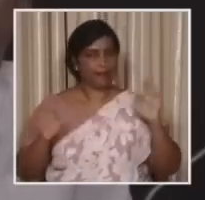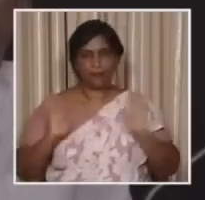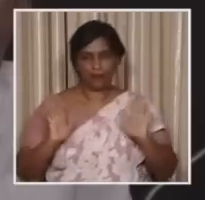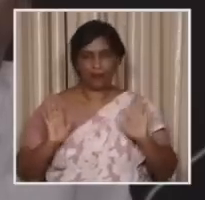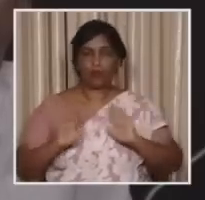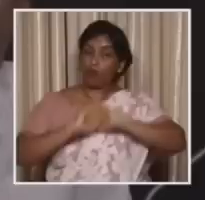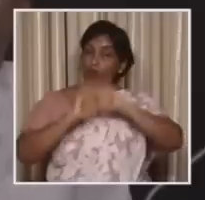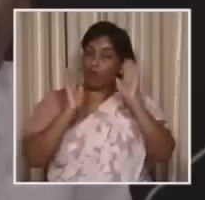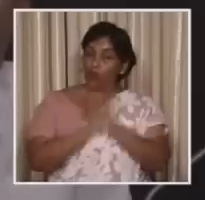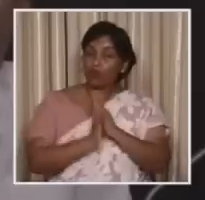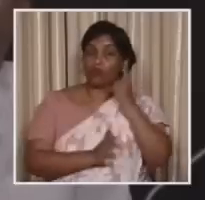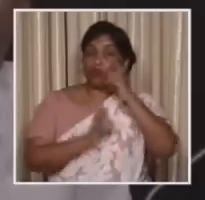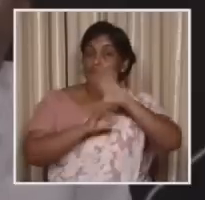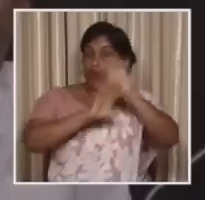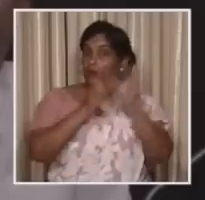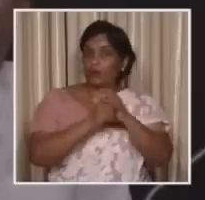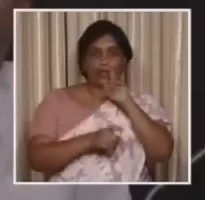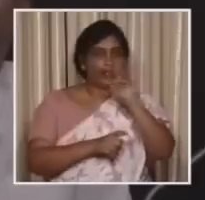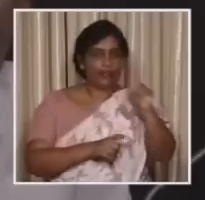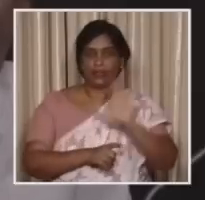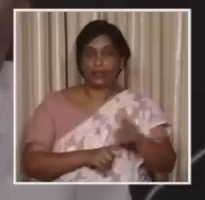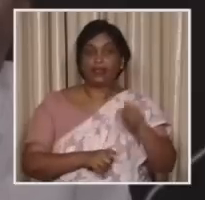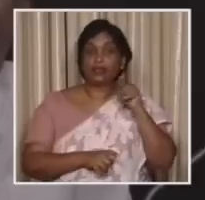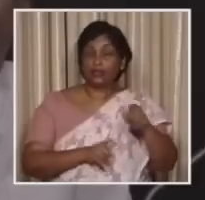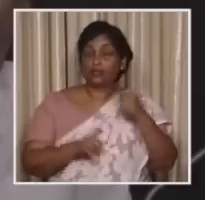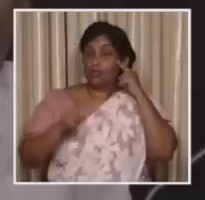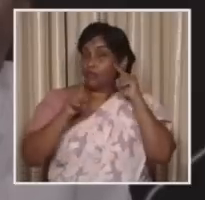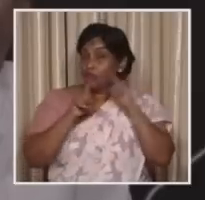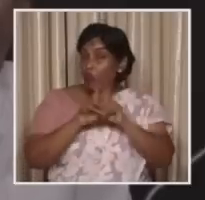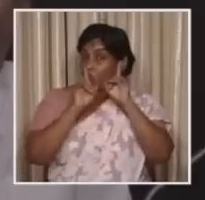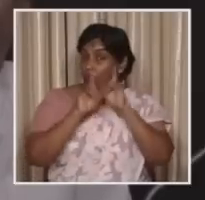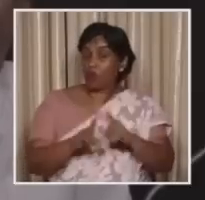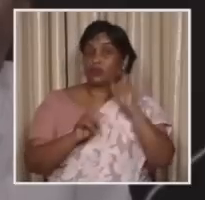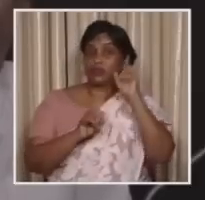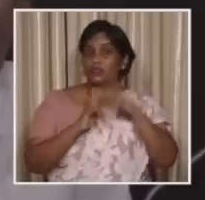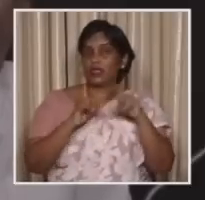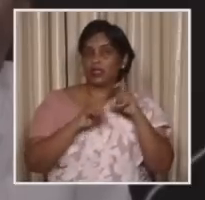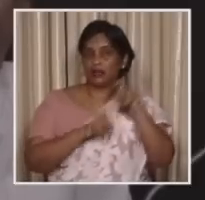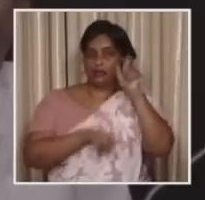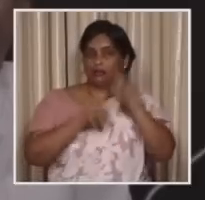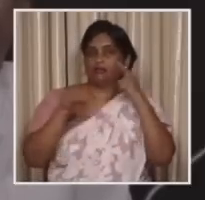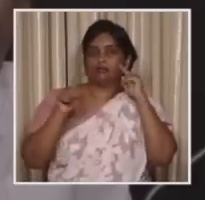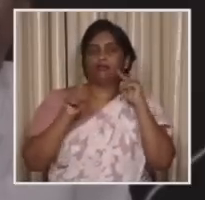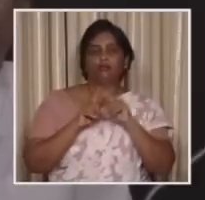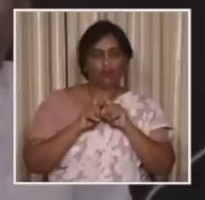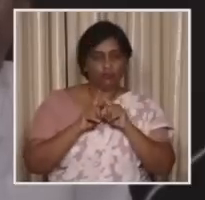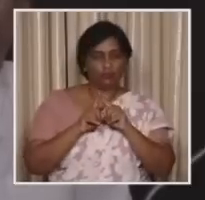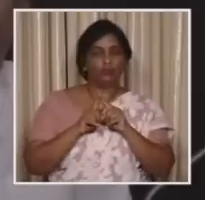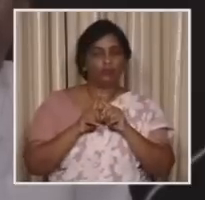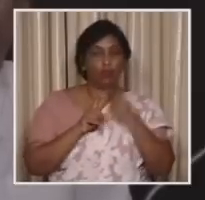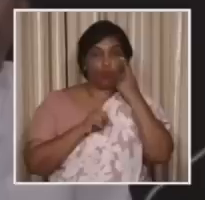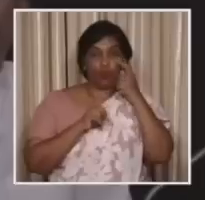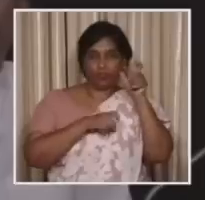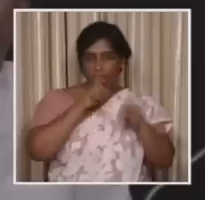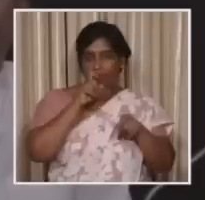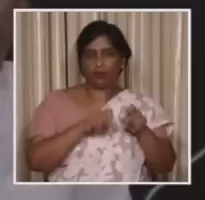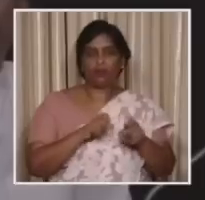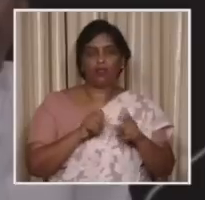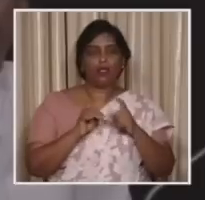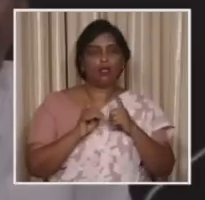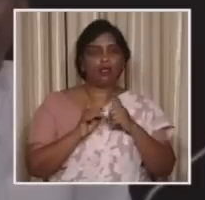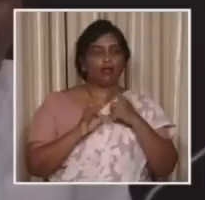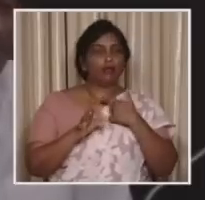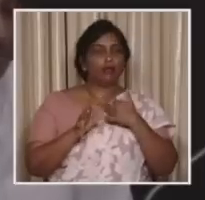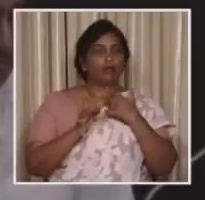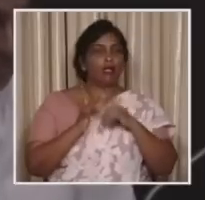මේ සමස්ත බුද්ධාංශය ගැන නෙමෙයි මේ කියන්නේ. මේ සිද්ධියට අදාළ බුද්ධාංශ සිද්ධීන් ගැන කියන්නේ අපි. විශේෂයෙන් IP ඇඩ්‍රස් එකක්